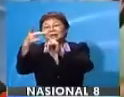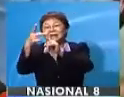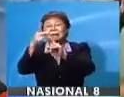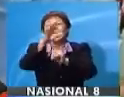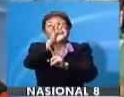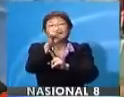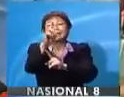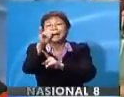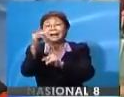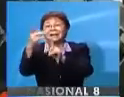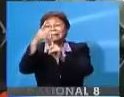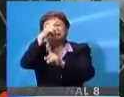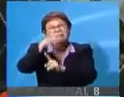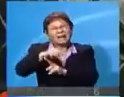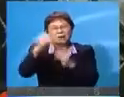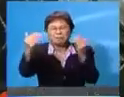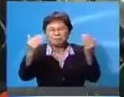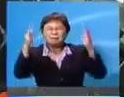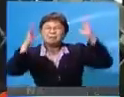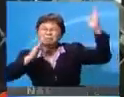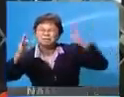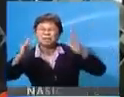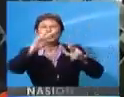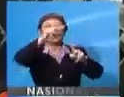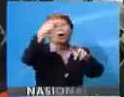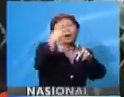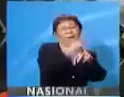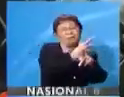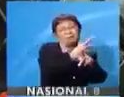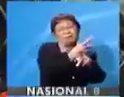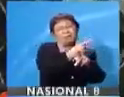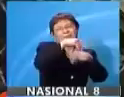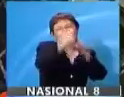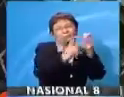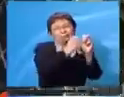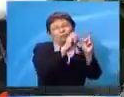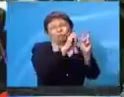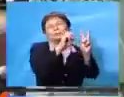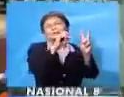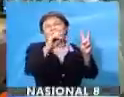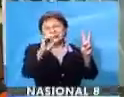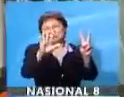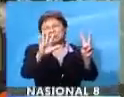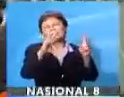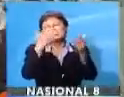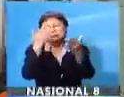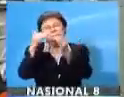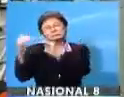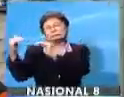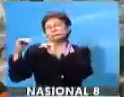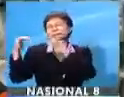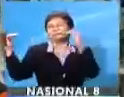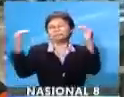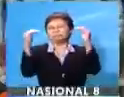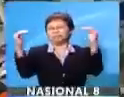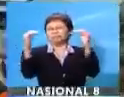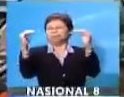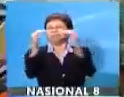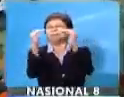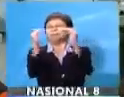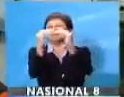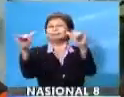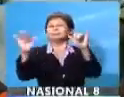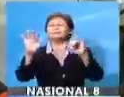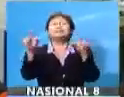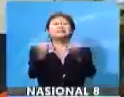berbanding Malaysia yang berada dua kali ganda pada tahun 2005, kini menghampiri paras yang sama. Antara